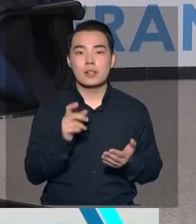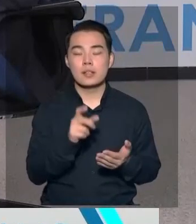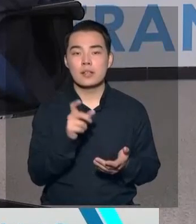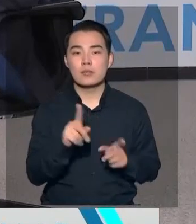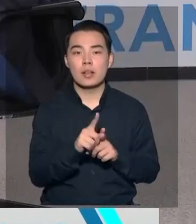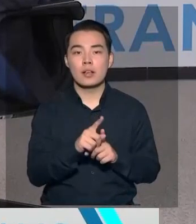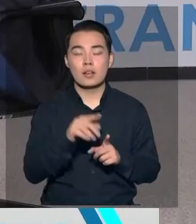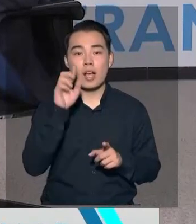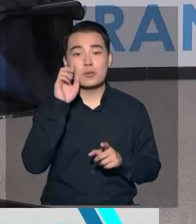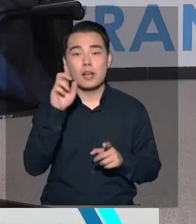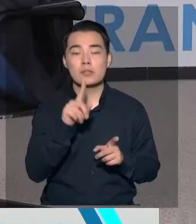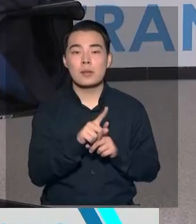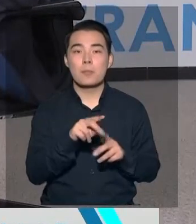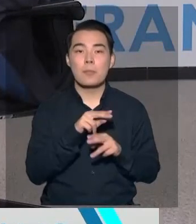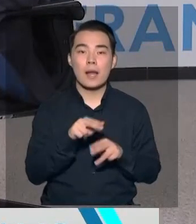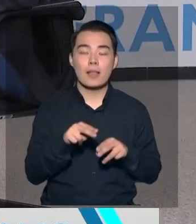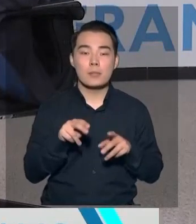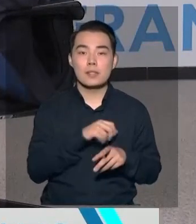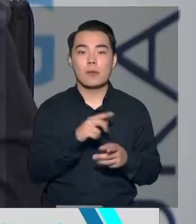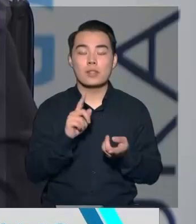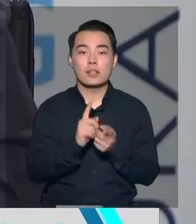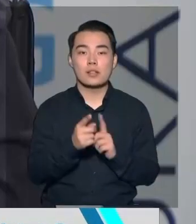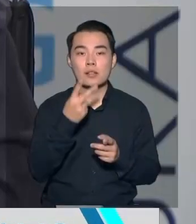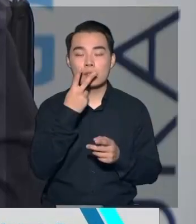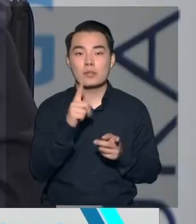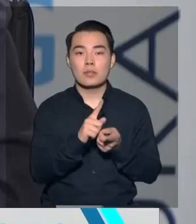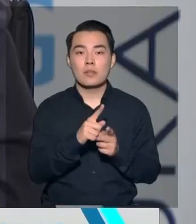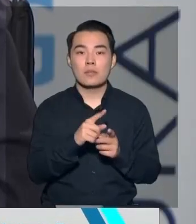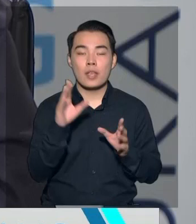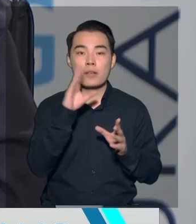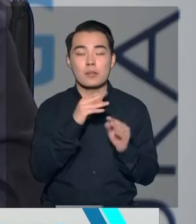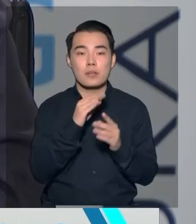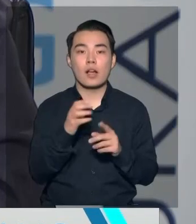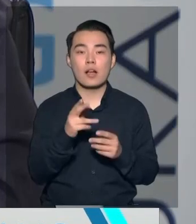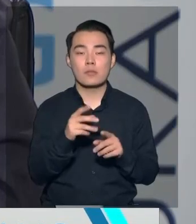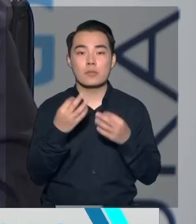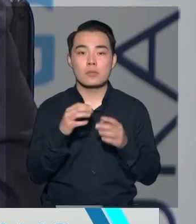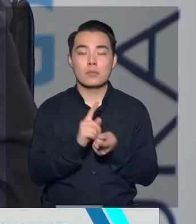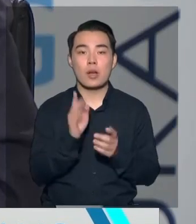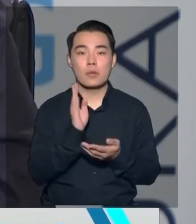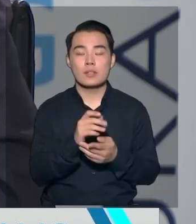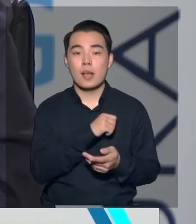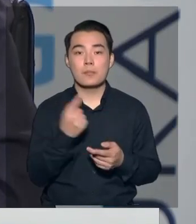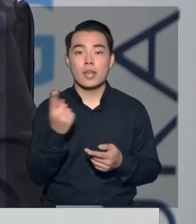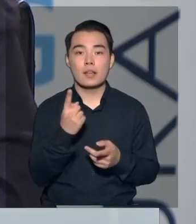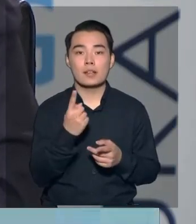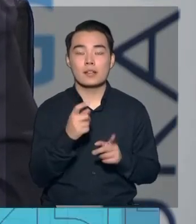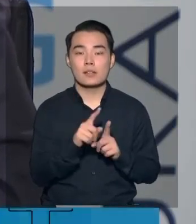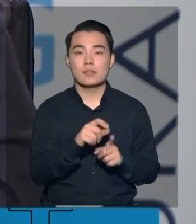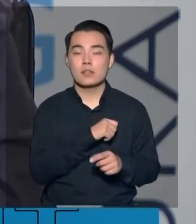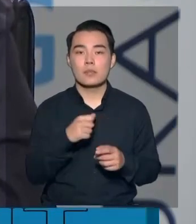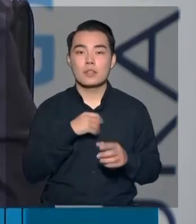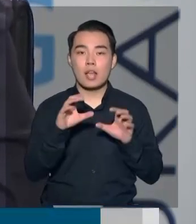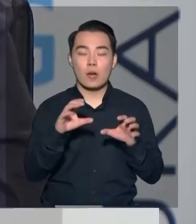билікке, парламентке деген бір көз қарасының, сенімінің өзгергенін көрсетеді ме? Біріншіден енді ойын ережесі күрт өзгеріп